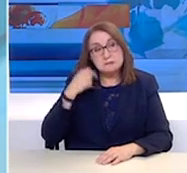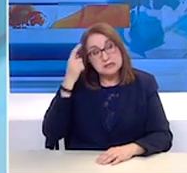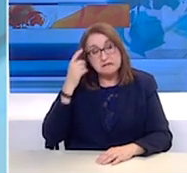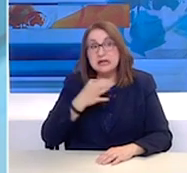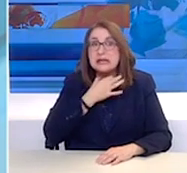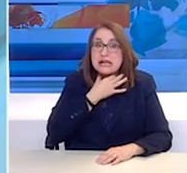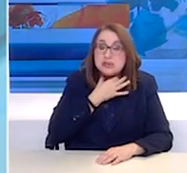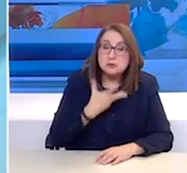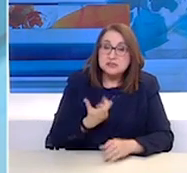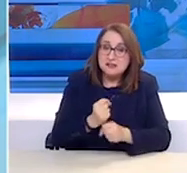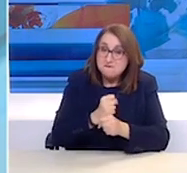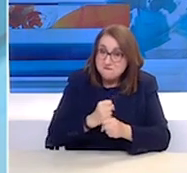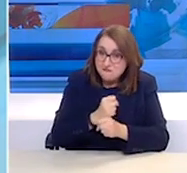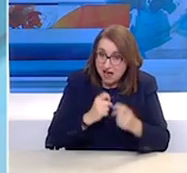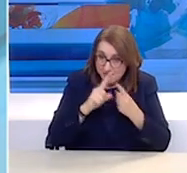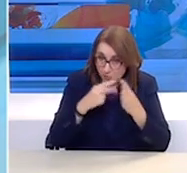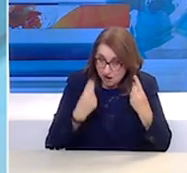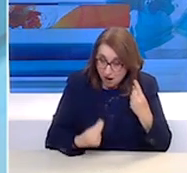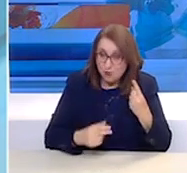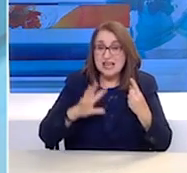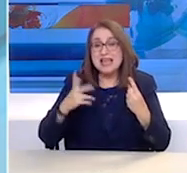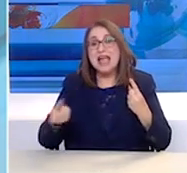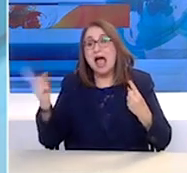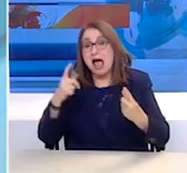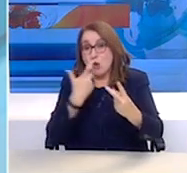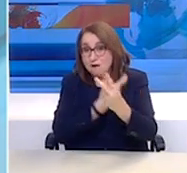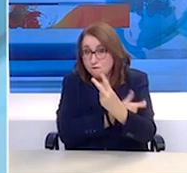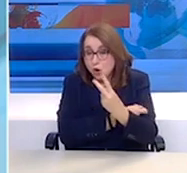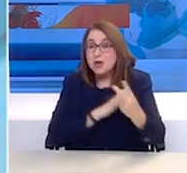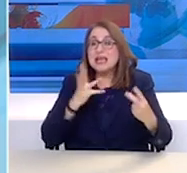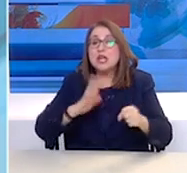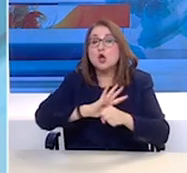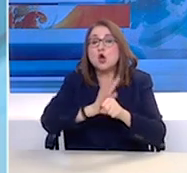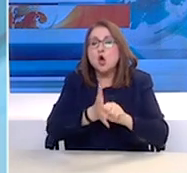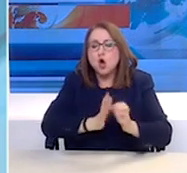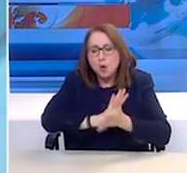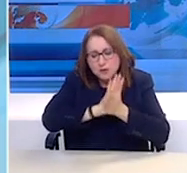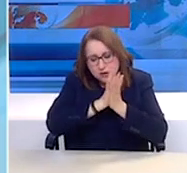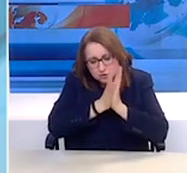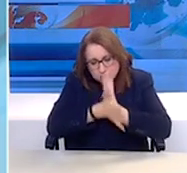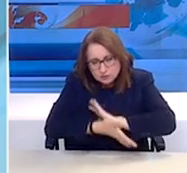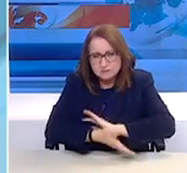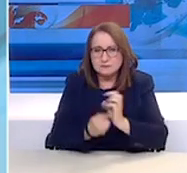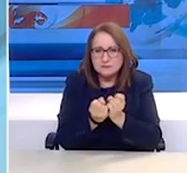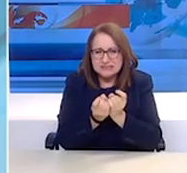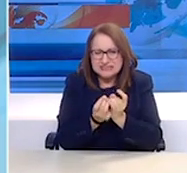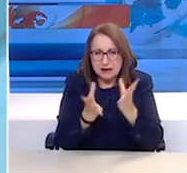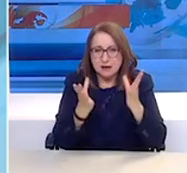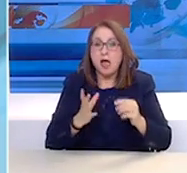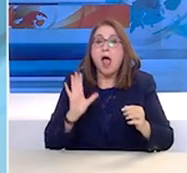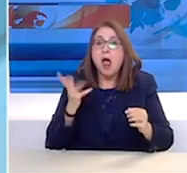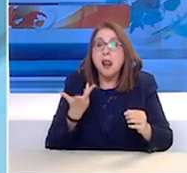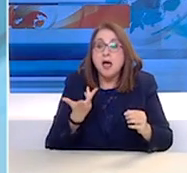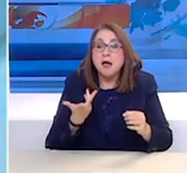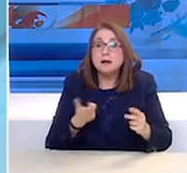την οριστική εκρίζωση του νέου κορονοϊού, προκειμένου να απαλλαγούμε από την ανάγκη για διαδοχικά lockdown. Δεδομένων ότι το